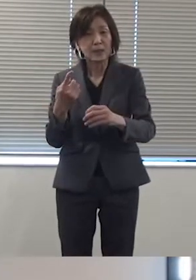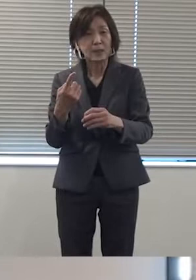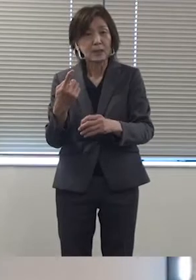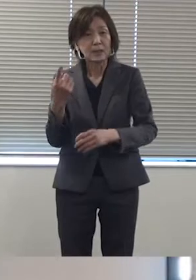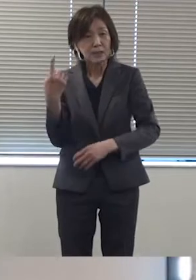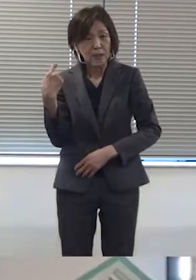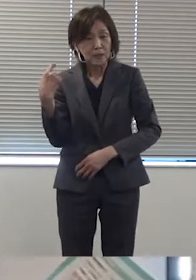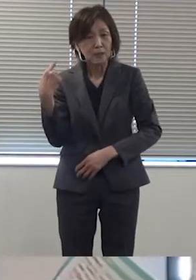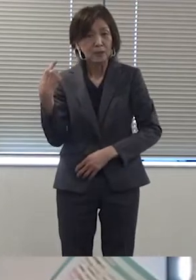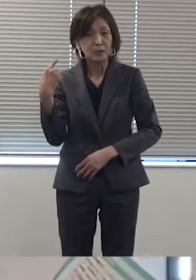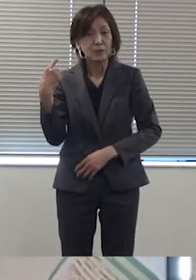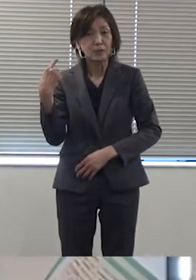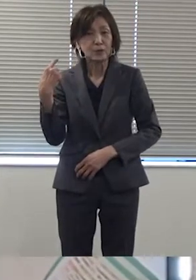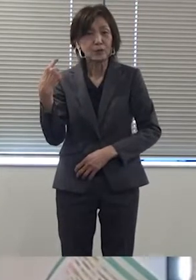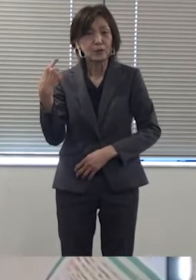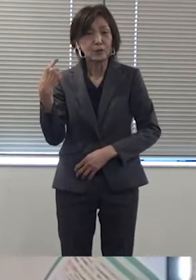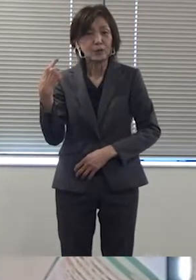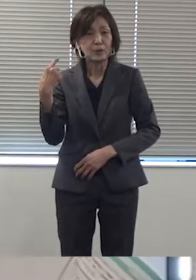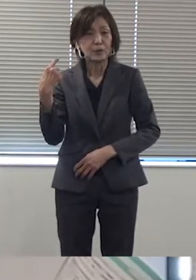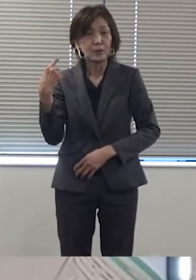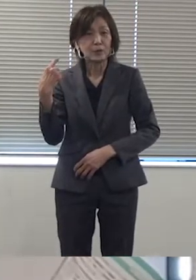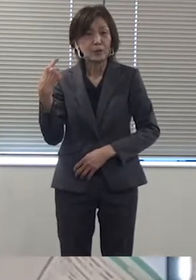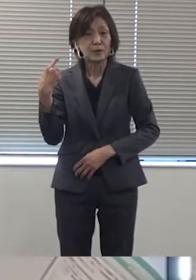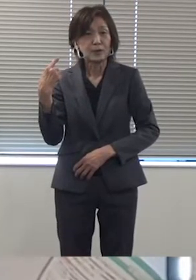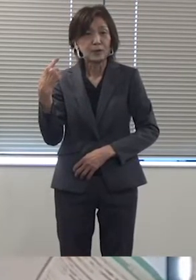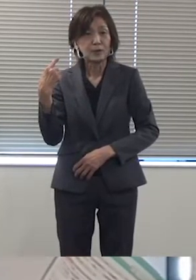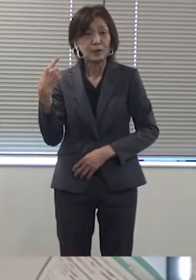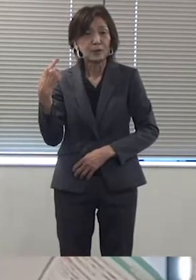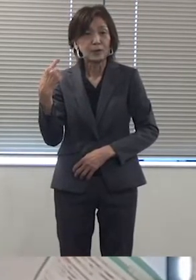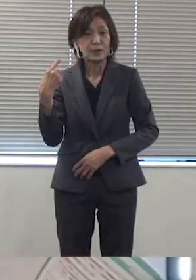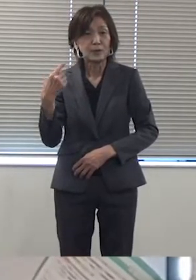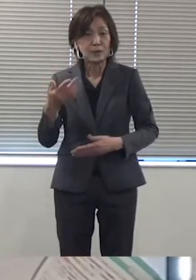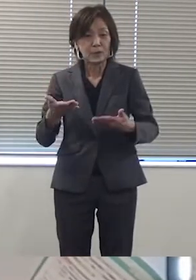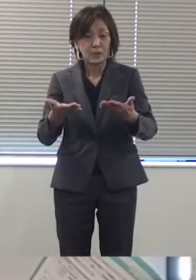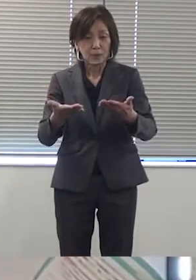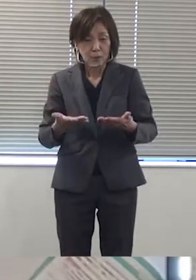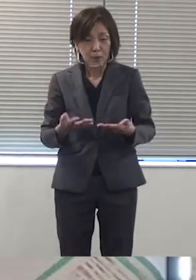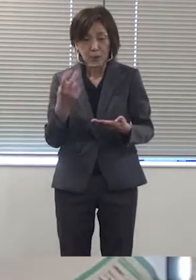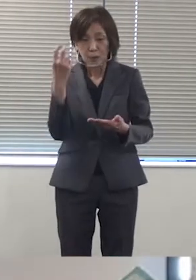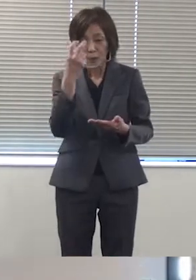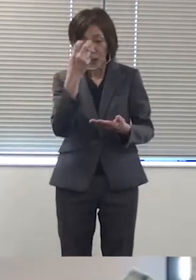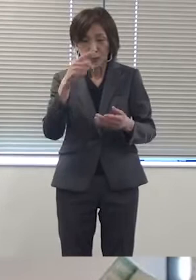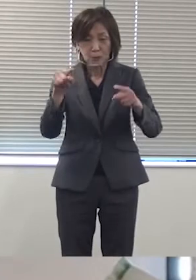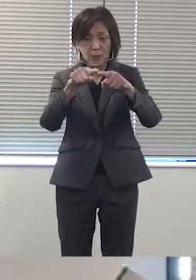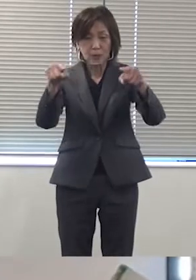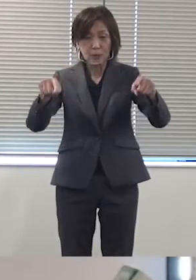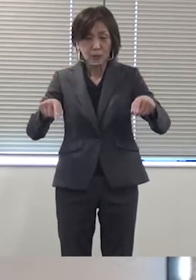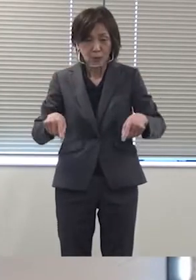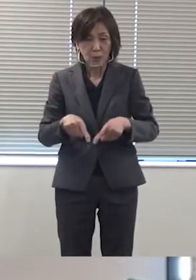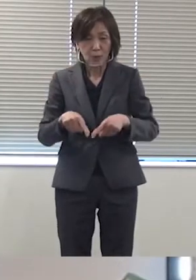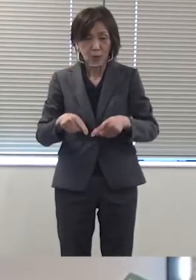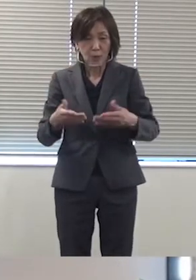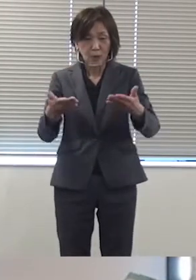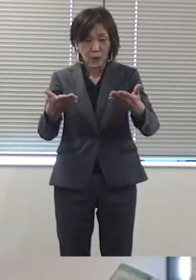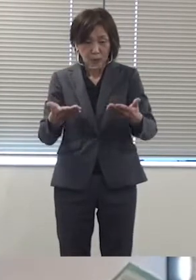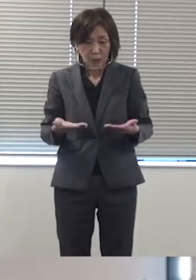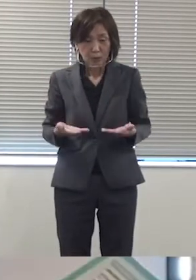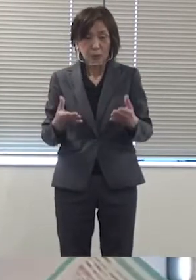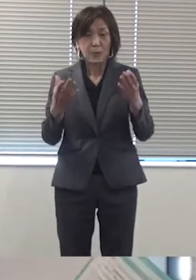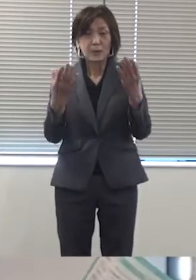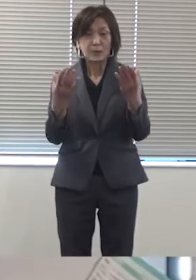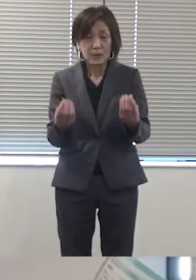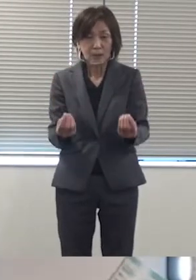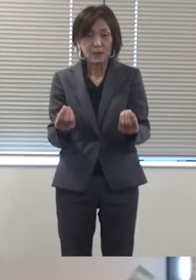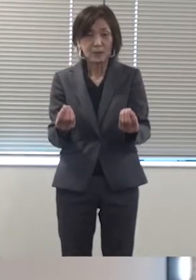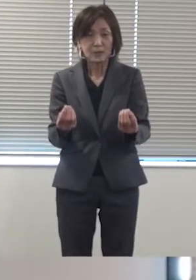受け取りの確認書のようなものですね、これは受け取りますかっていうのが一ついるので、確認がいるので、その確認書を昨日発